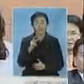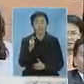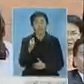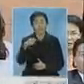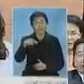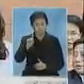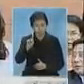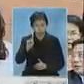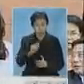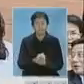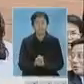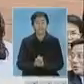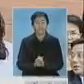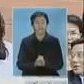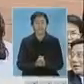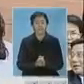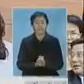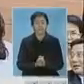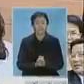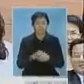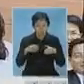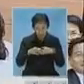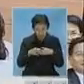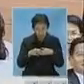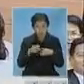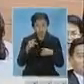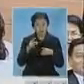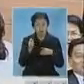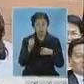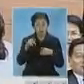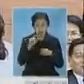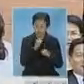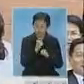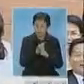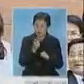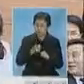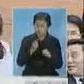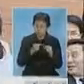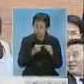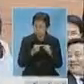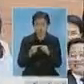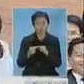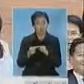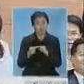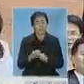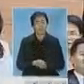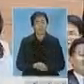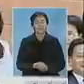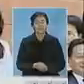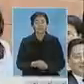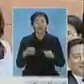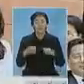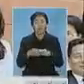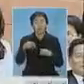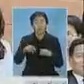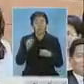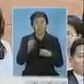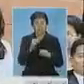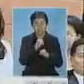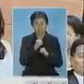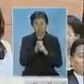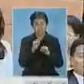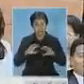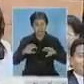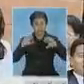ของนายคณิตณนครและคณะปฏิบัติหน้าที่ต่อไปสุดท้ายเมื่อพรรคเพื่อไทยเป็นรัฐบาลก็เดินหน้า